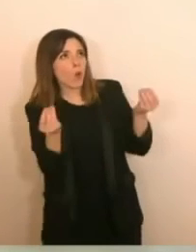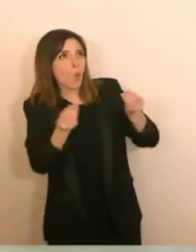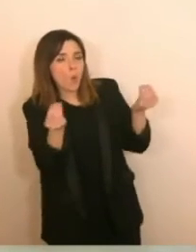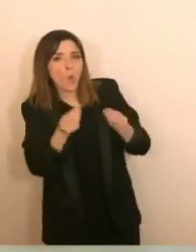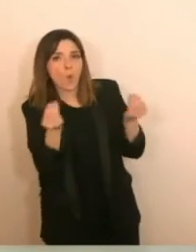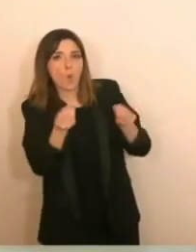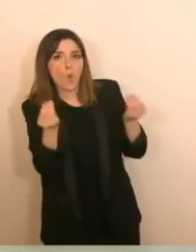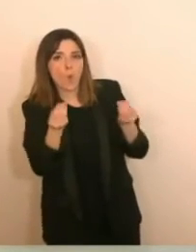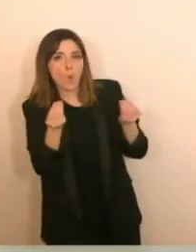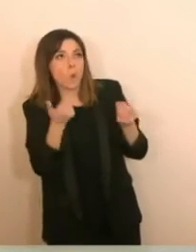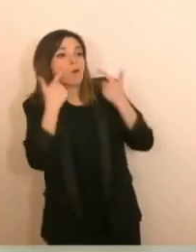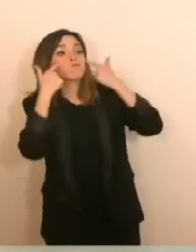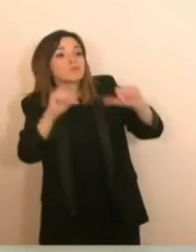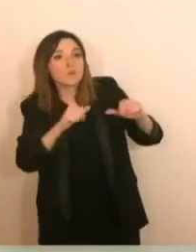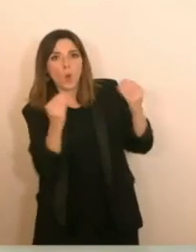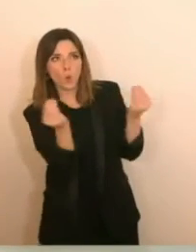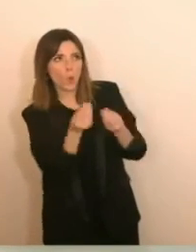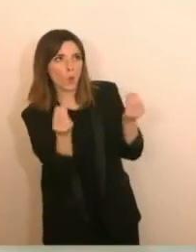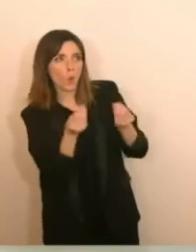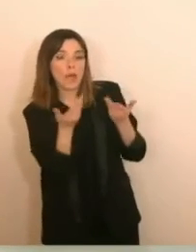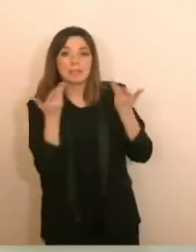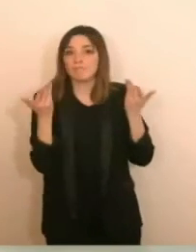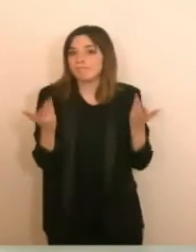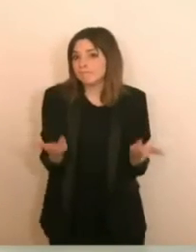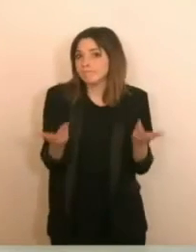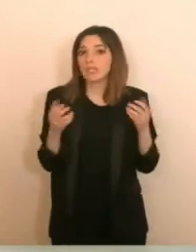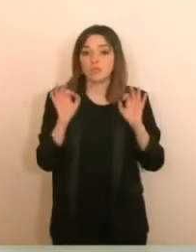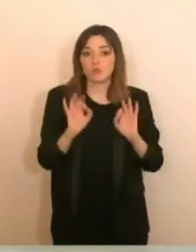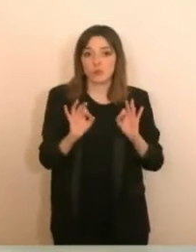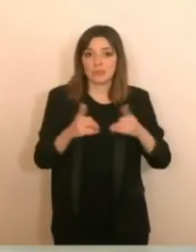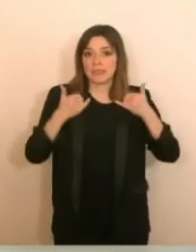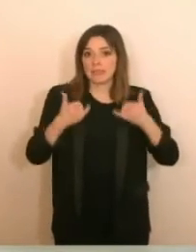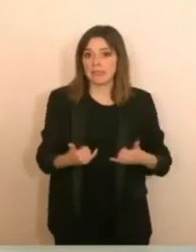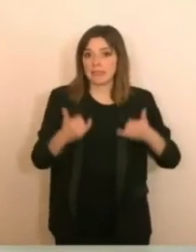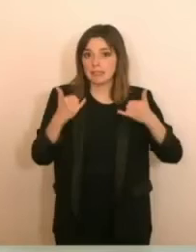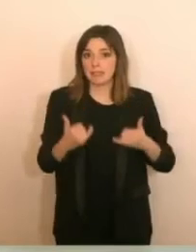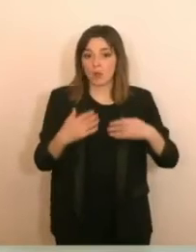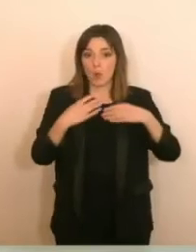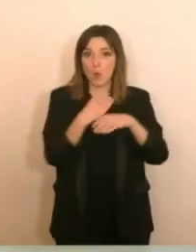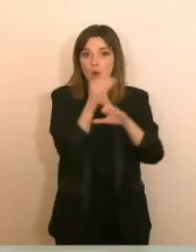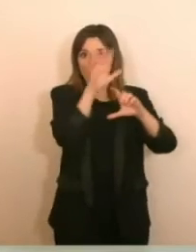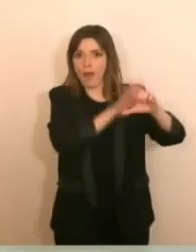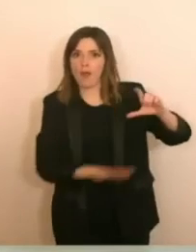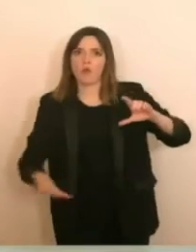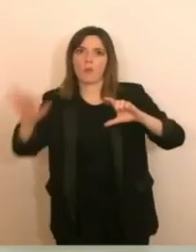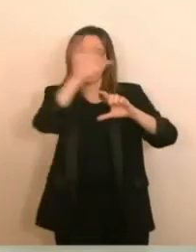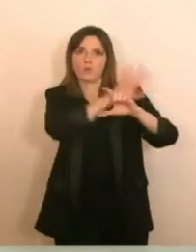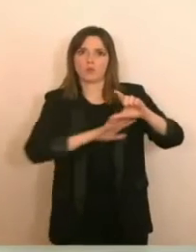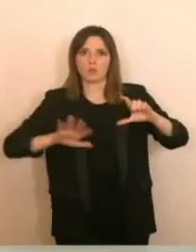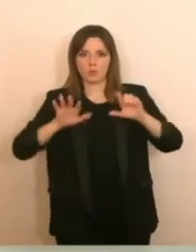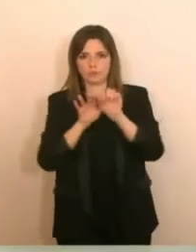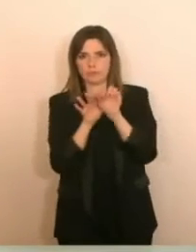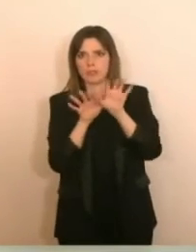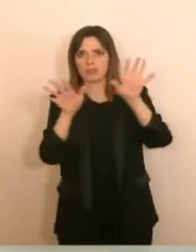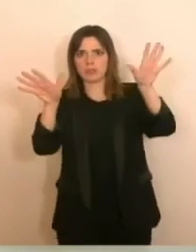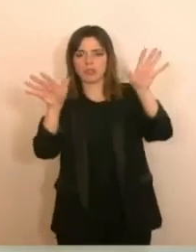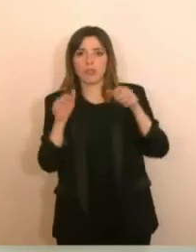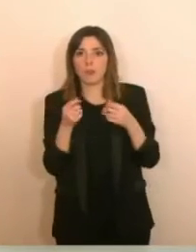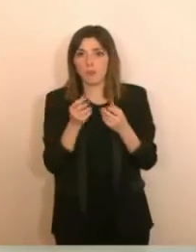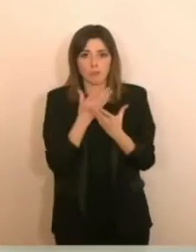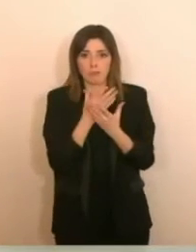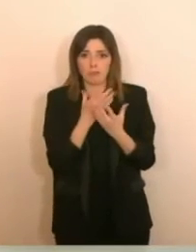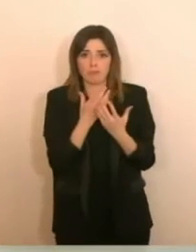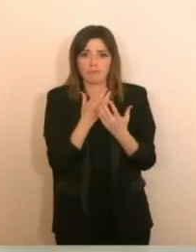or dans une agglomération comme l'agglomération rouennaise sur toute une série de sujets et à vrai dire